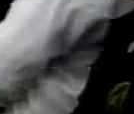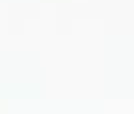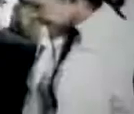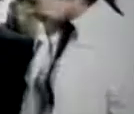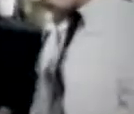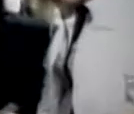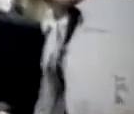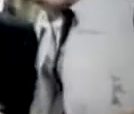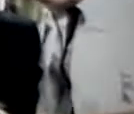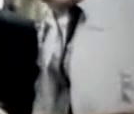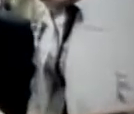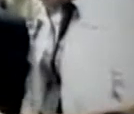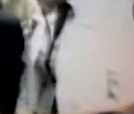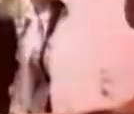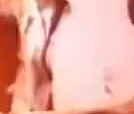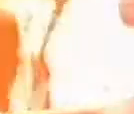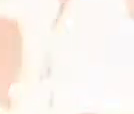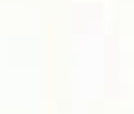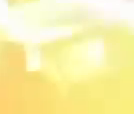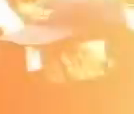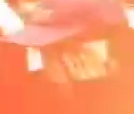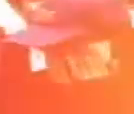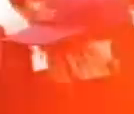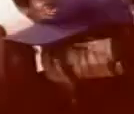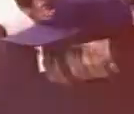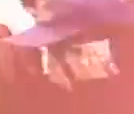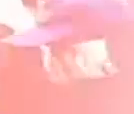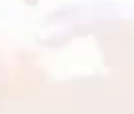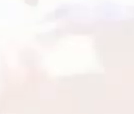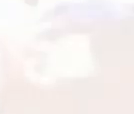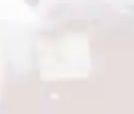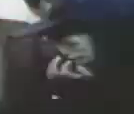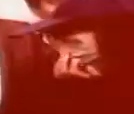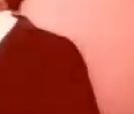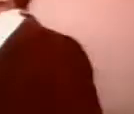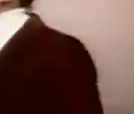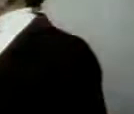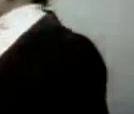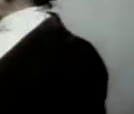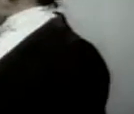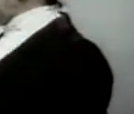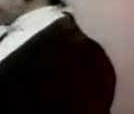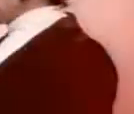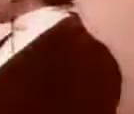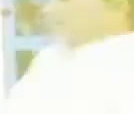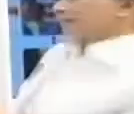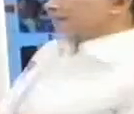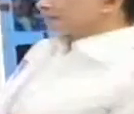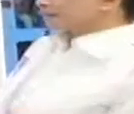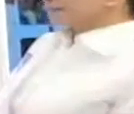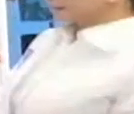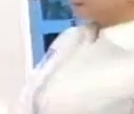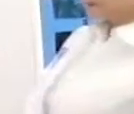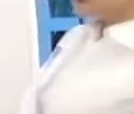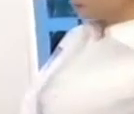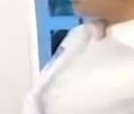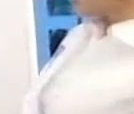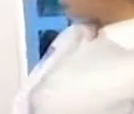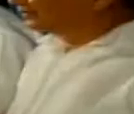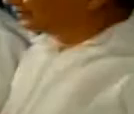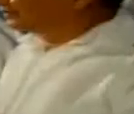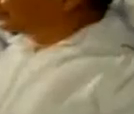านเด็กและปัญหาการกระทำความรุนแรงต่อเด็กสตรีผู้สูงอายุและคนพิการวันนี้ OSCC ศูนย์ช่วย